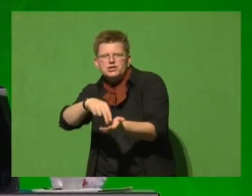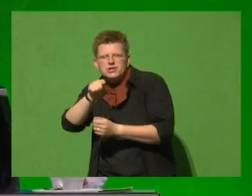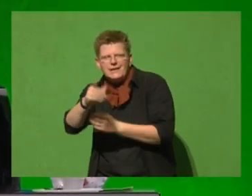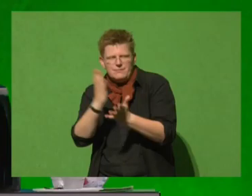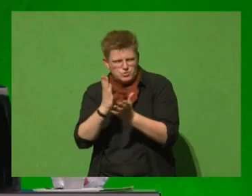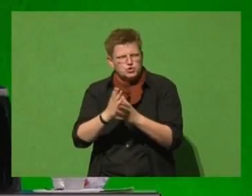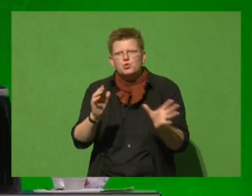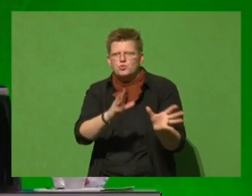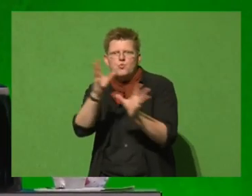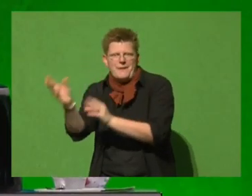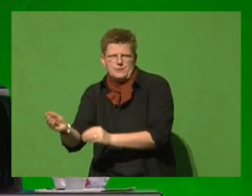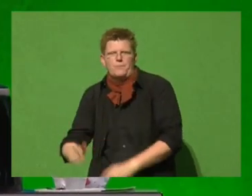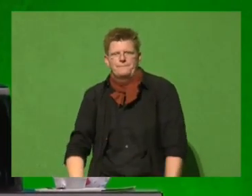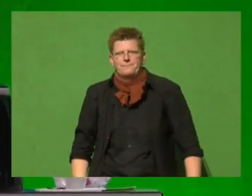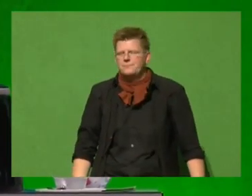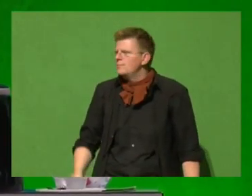wurde.